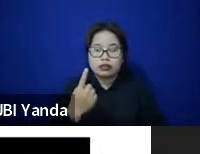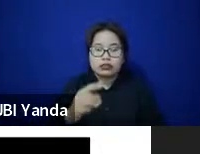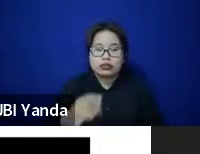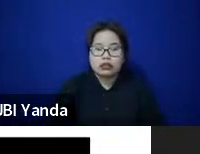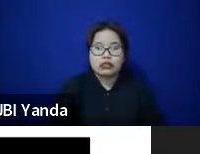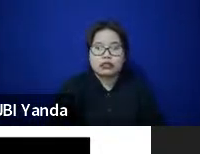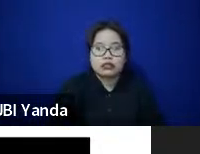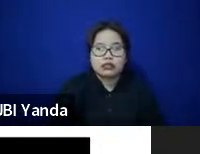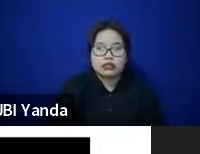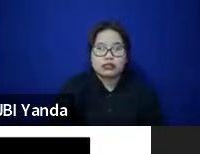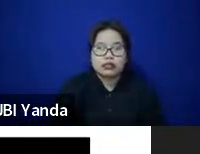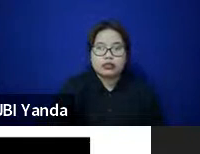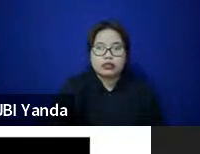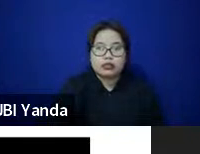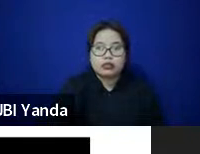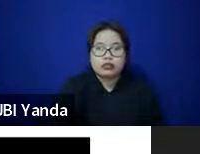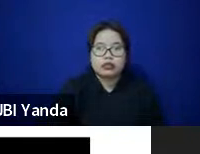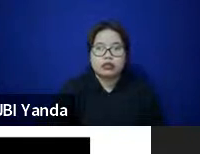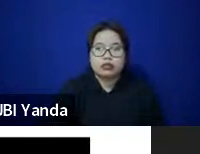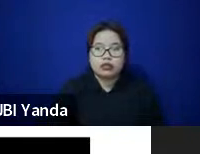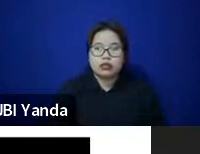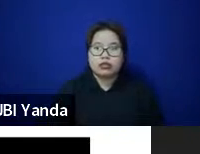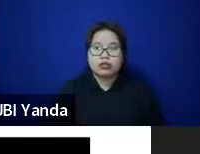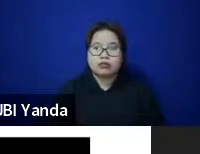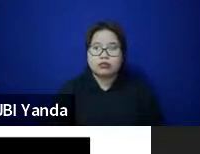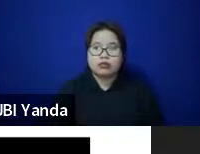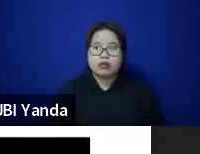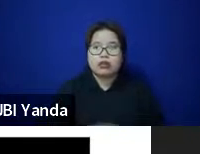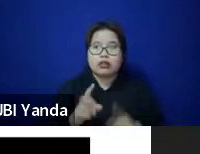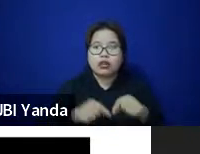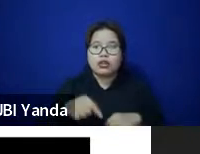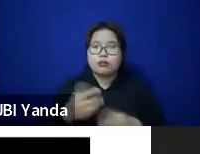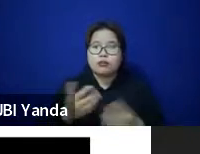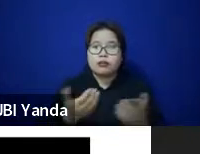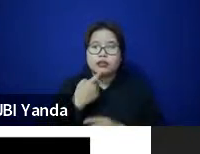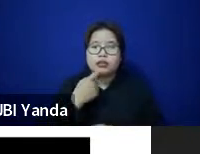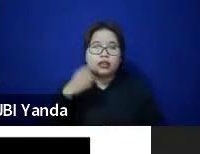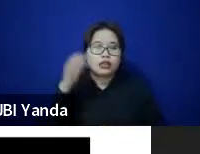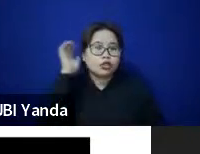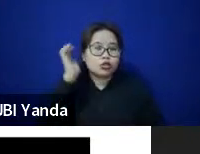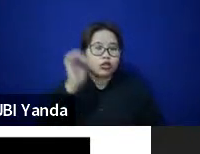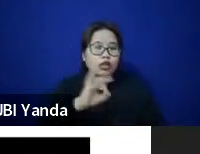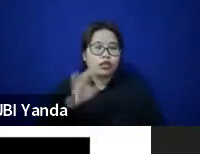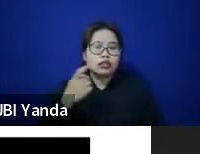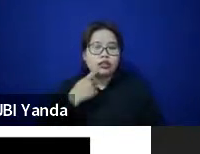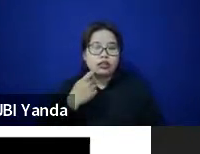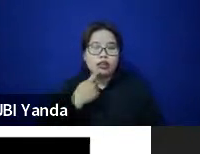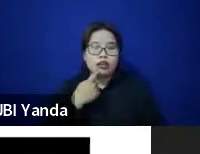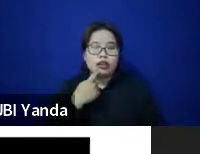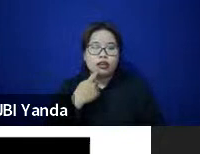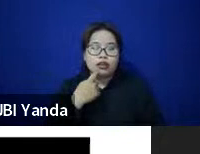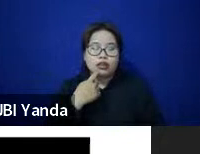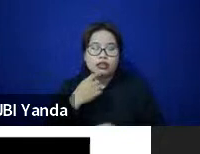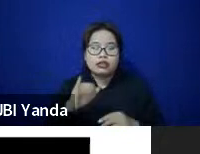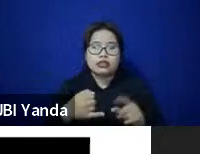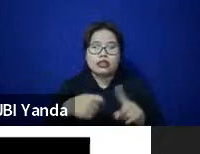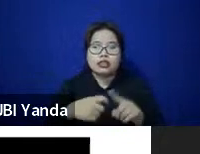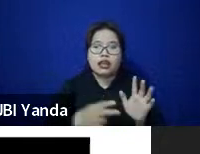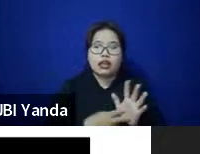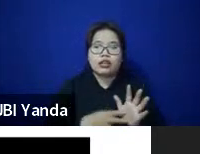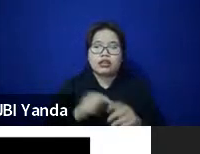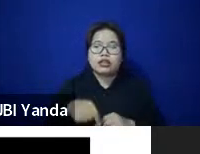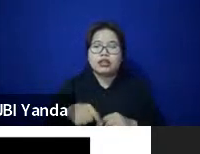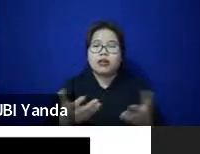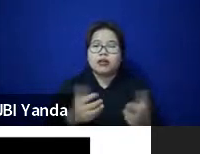isu prioritisasi, dan juga isu-isu lain terkait bagaimana sustainability dari financing JKN ini